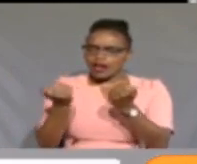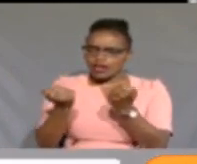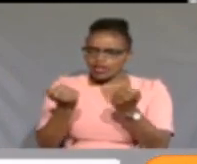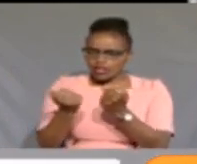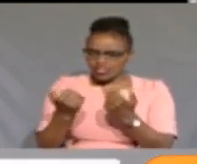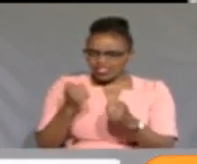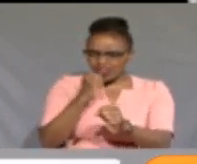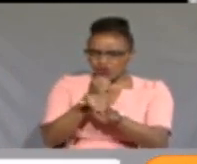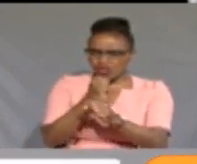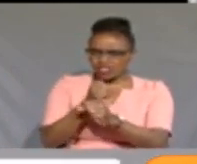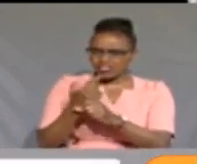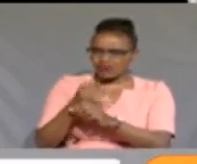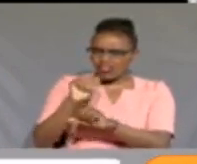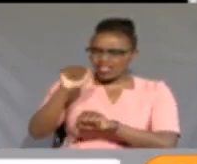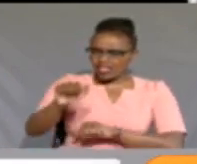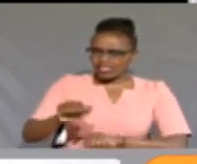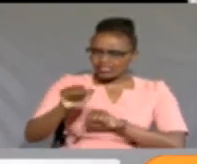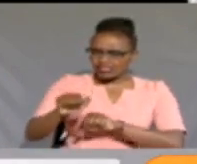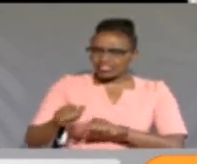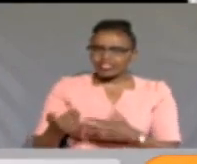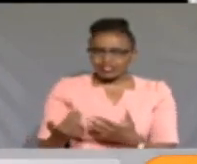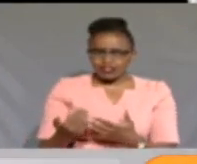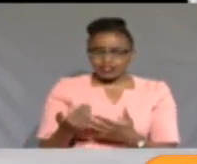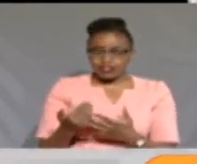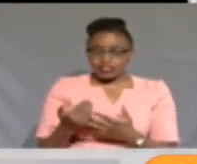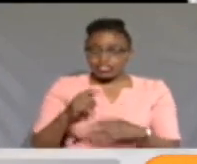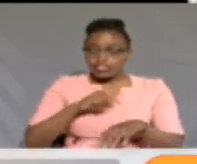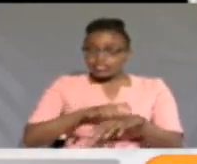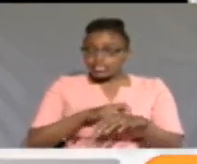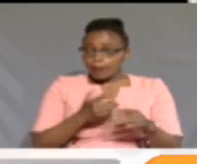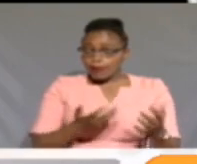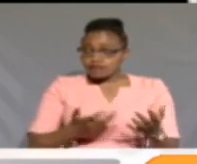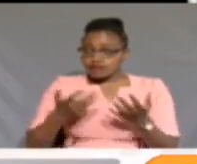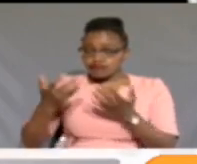kazi hizi Nissan. Kuenda kuitoa akakuta